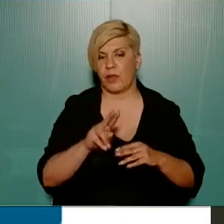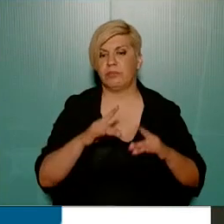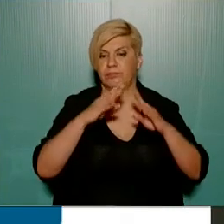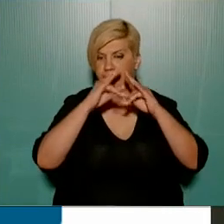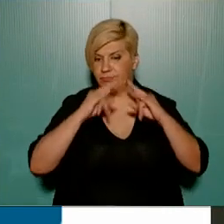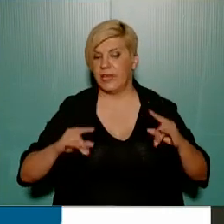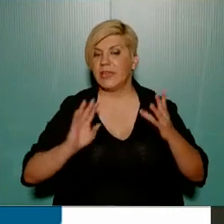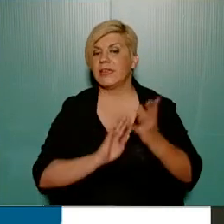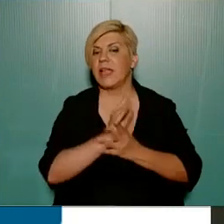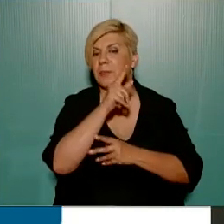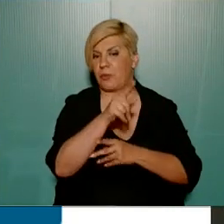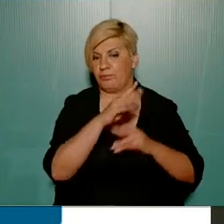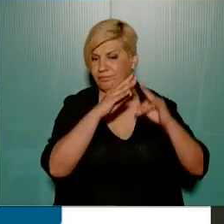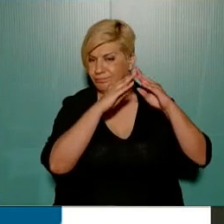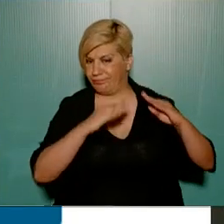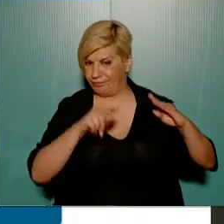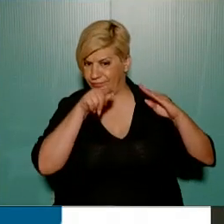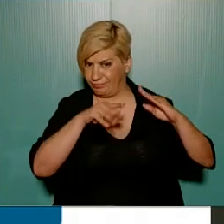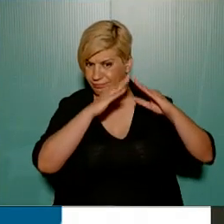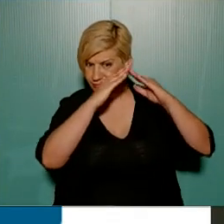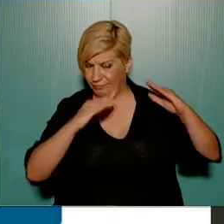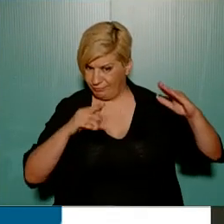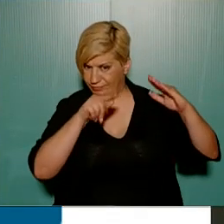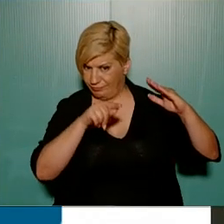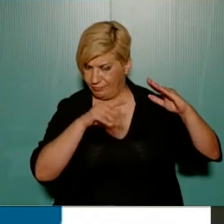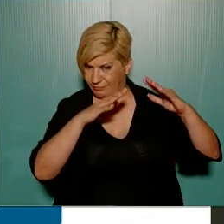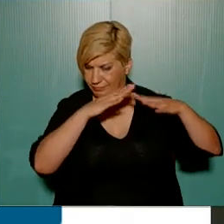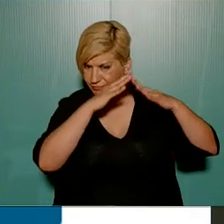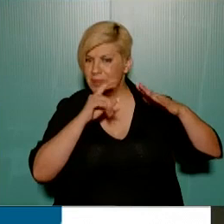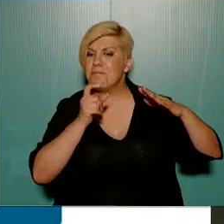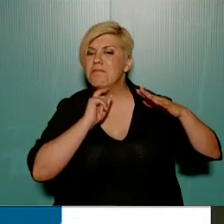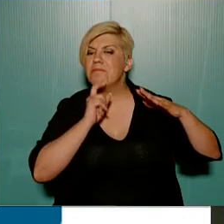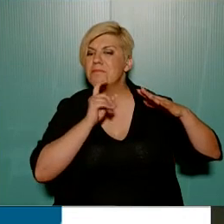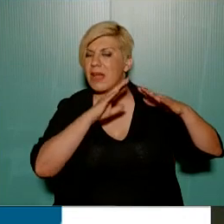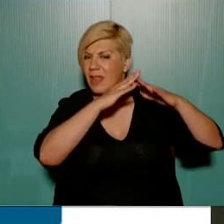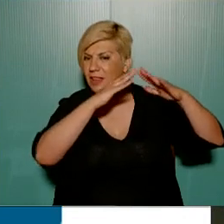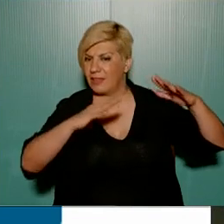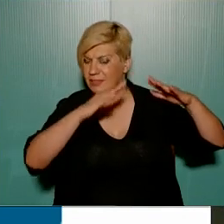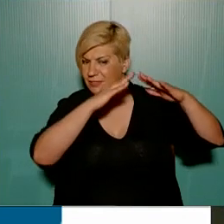στον ντεπό πάλι, κάτω από αυτή τη δίριχτη μεταλλική